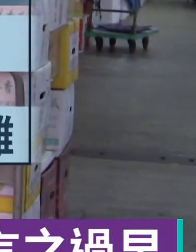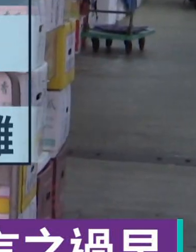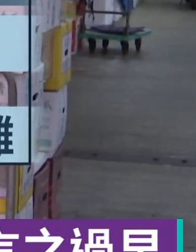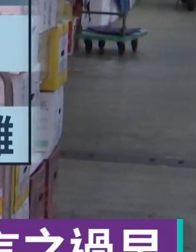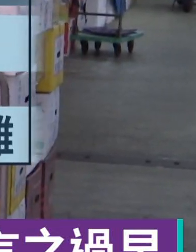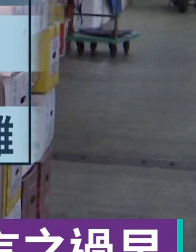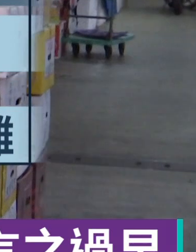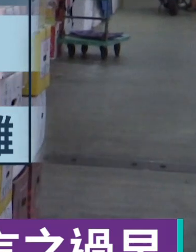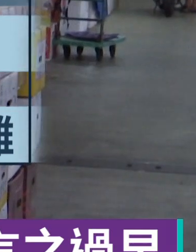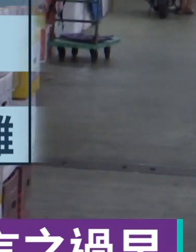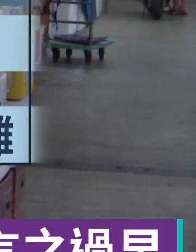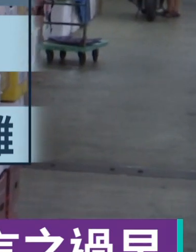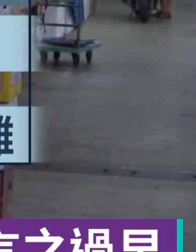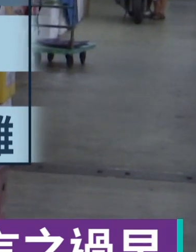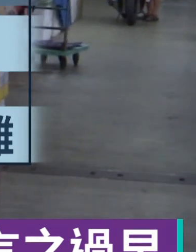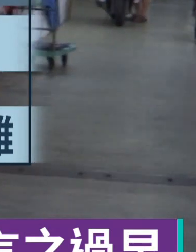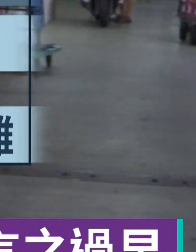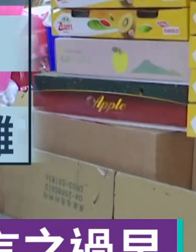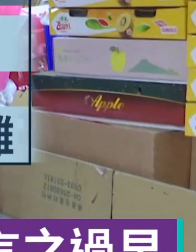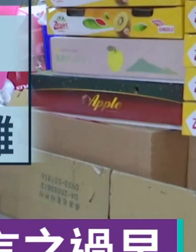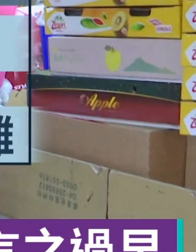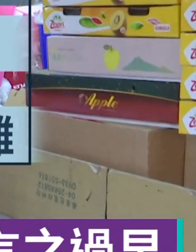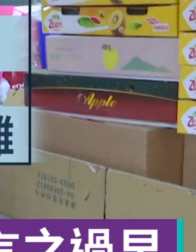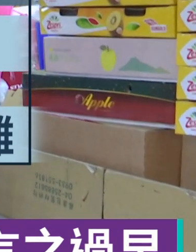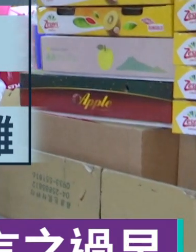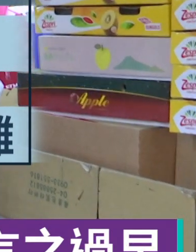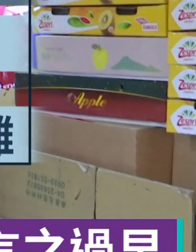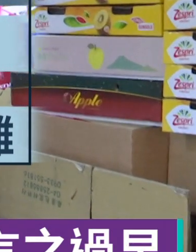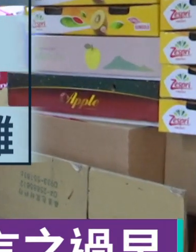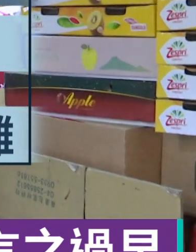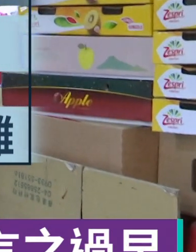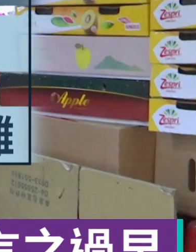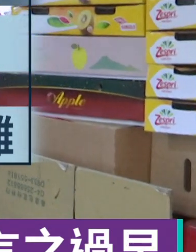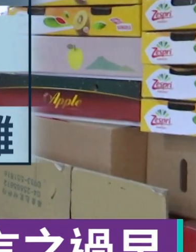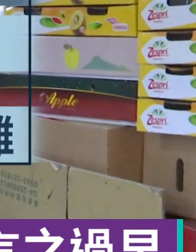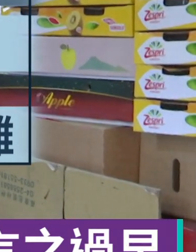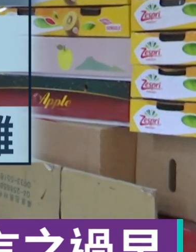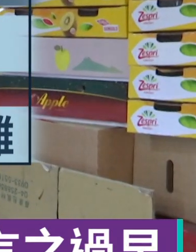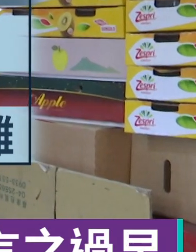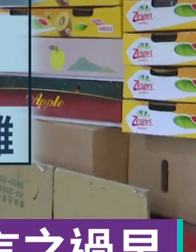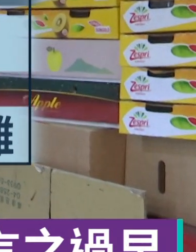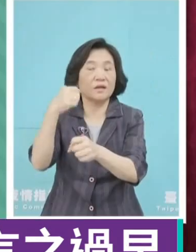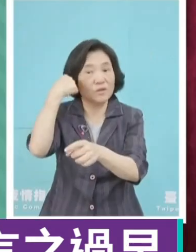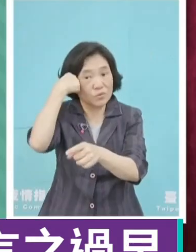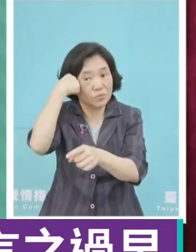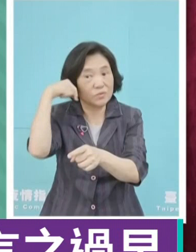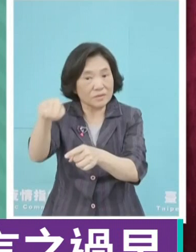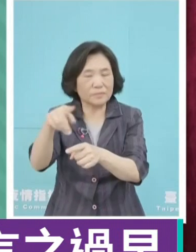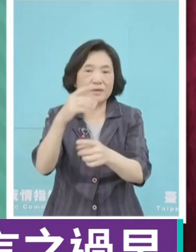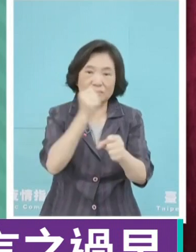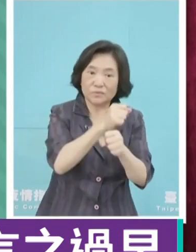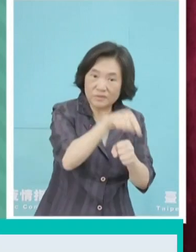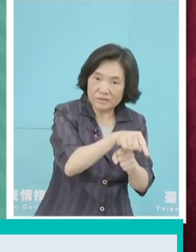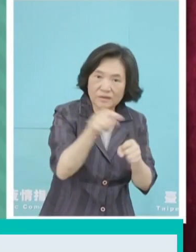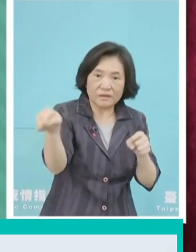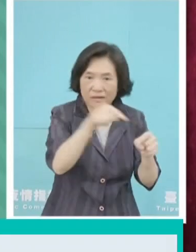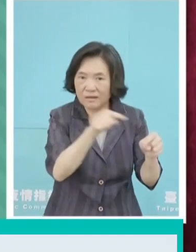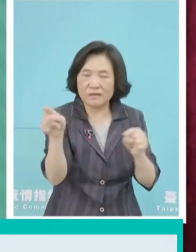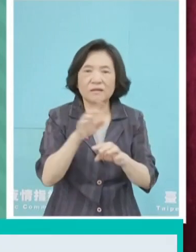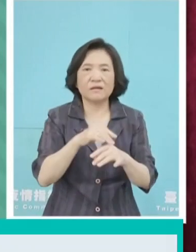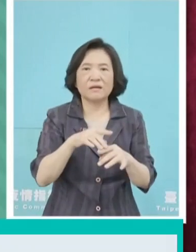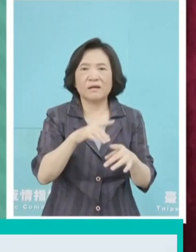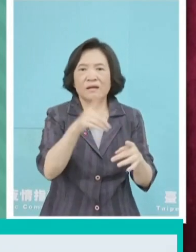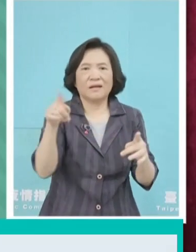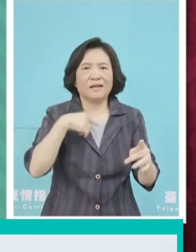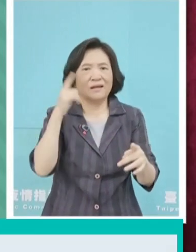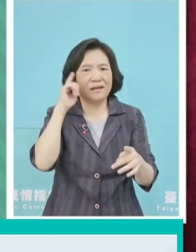解隔离。华南市场累计53个人确诊，有将近20个人已经解隔离。 没有人要盖牌，